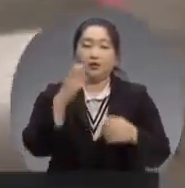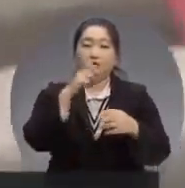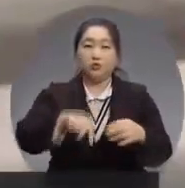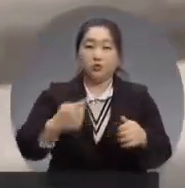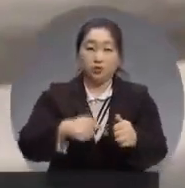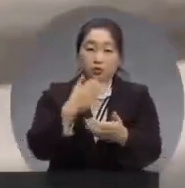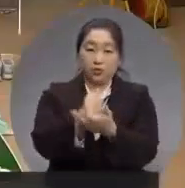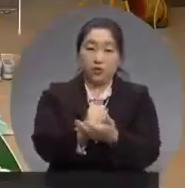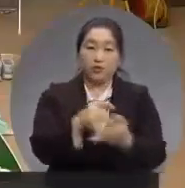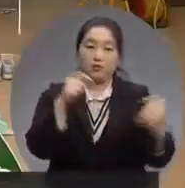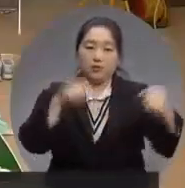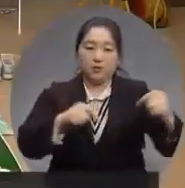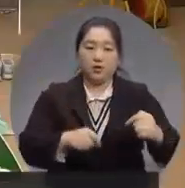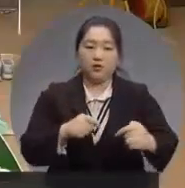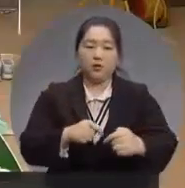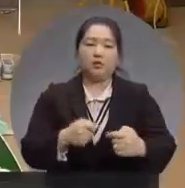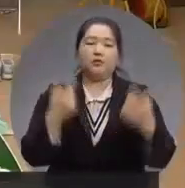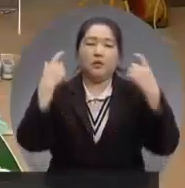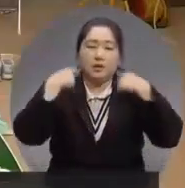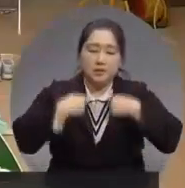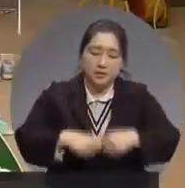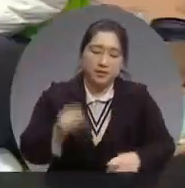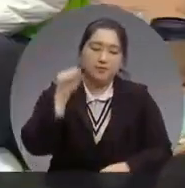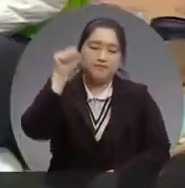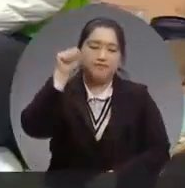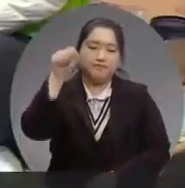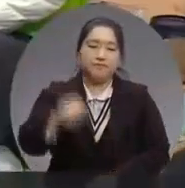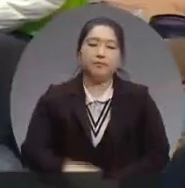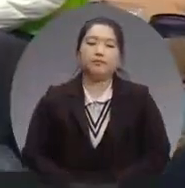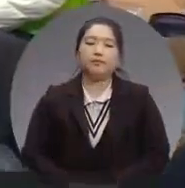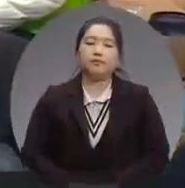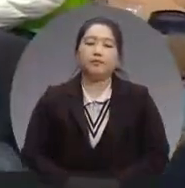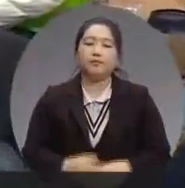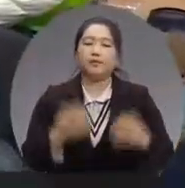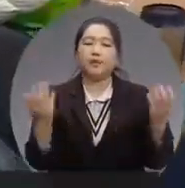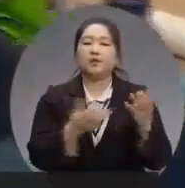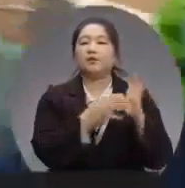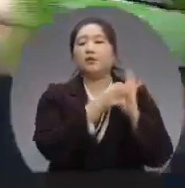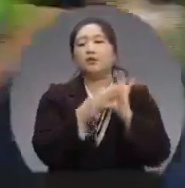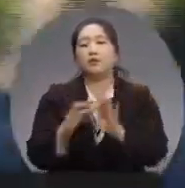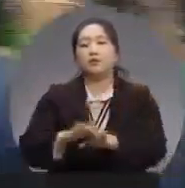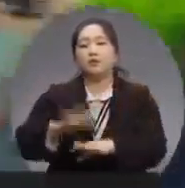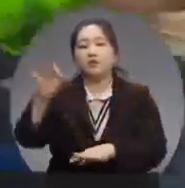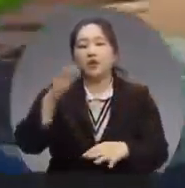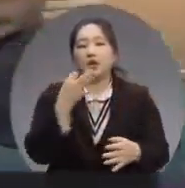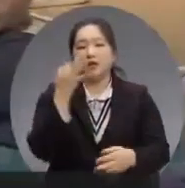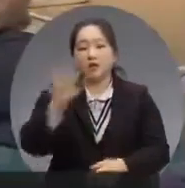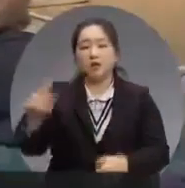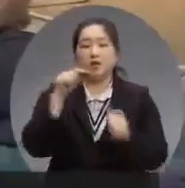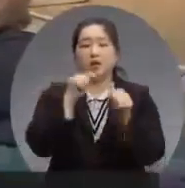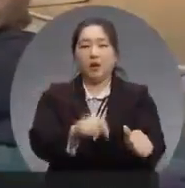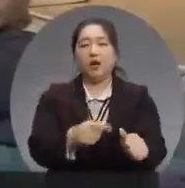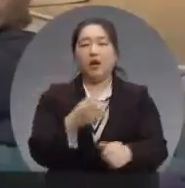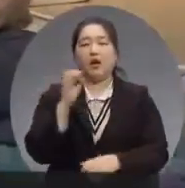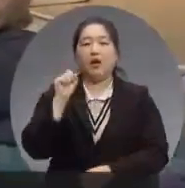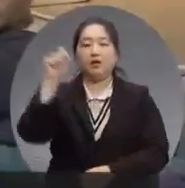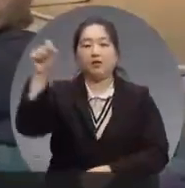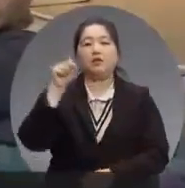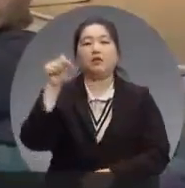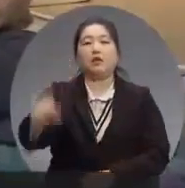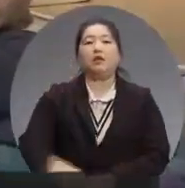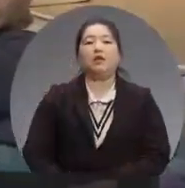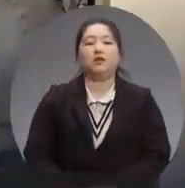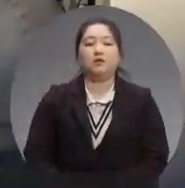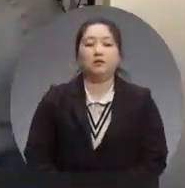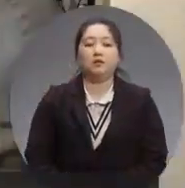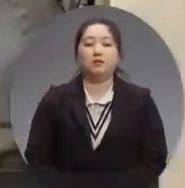면담을 요구하며 밤샘 농성을 벌인 겁니다. 수당 인정하라! 인정하라! 인정하라! 인정하라!